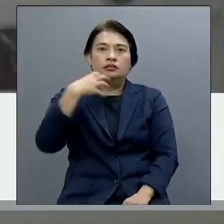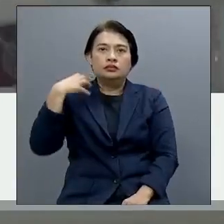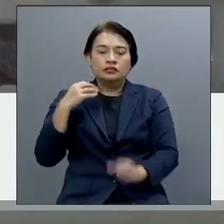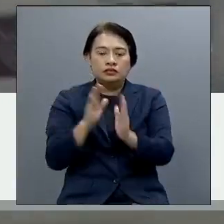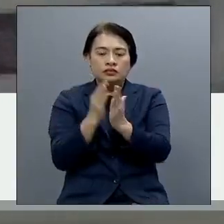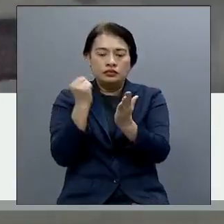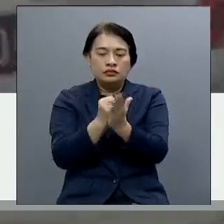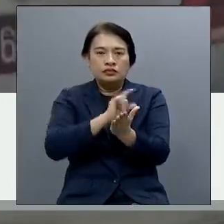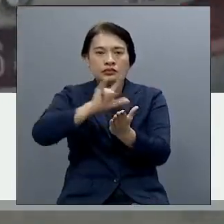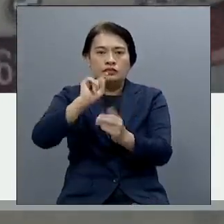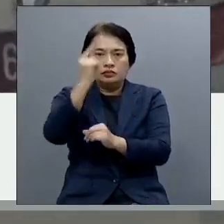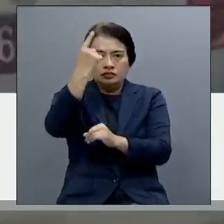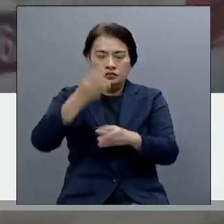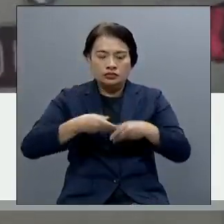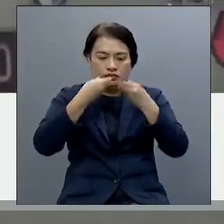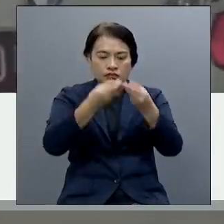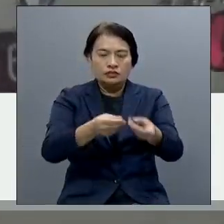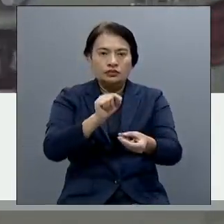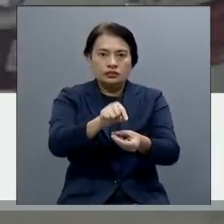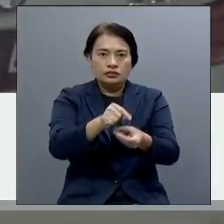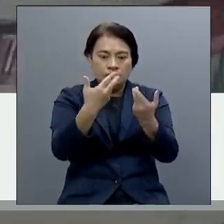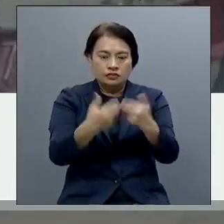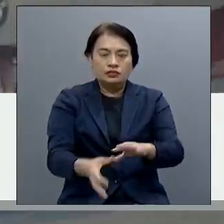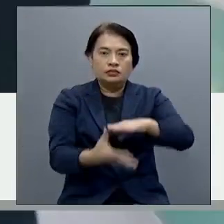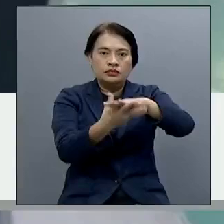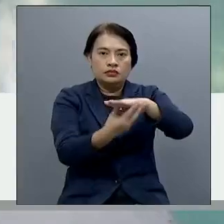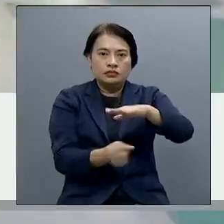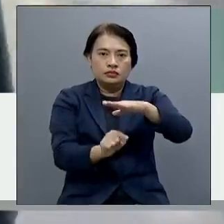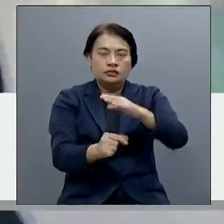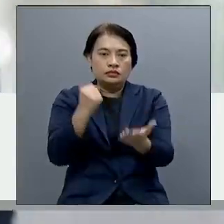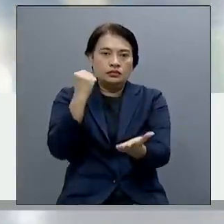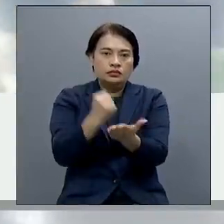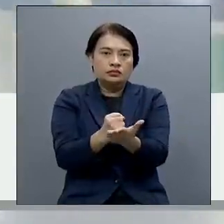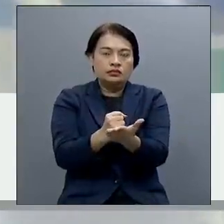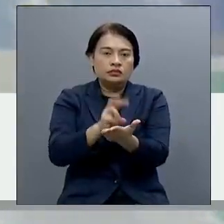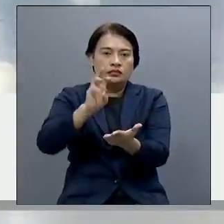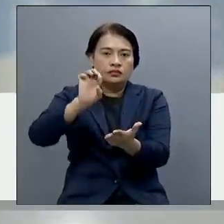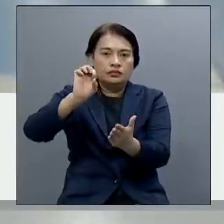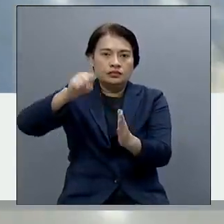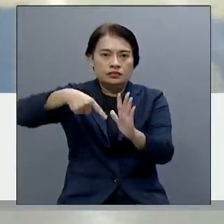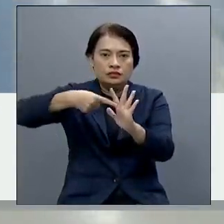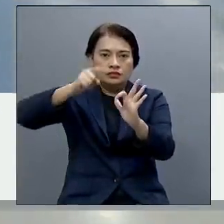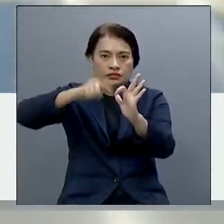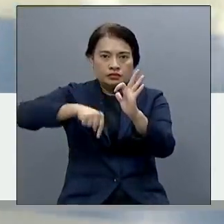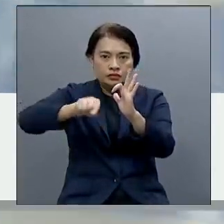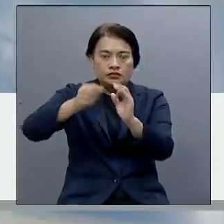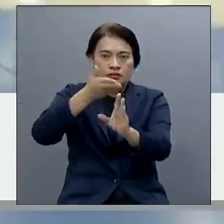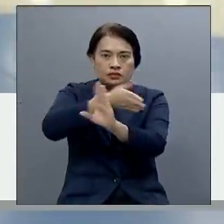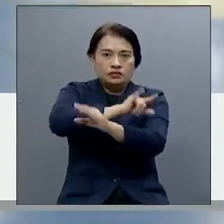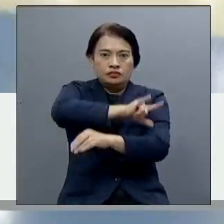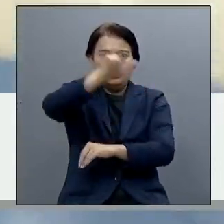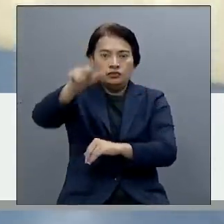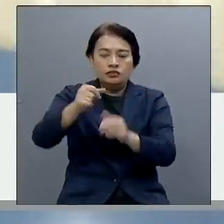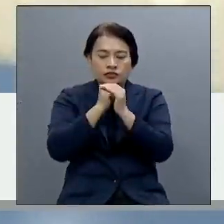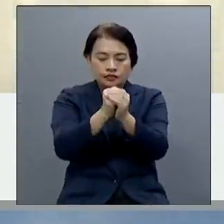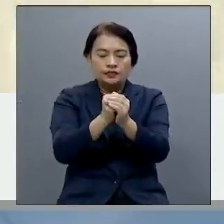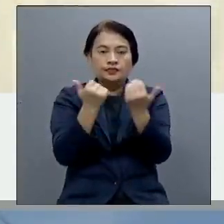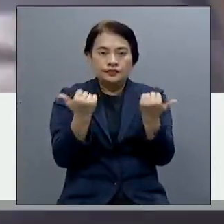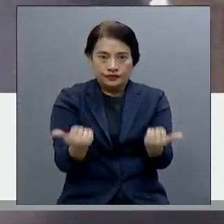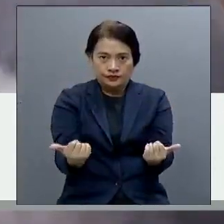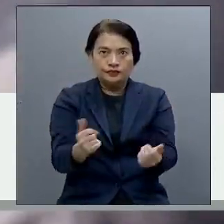ใหม่ให้กับผู้เสียหายพร้อมสำเนาตราประทับวีซ่าก่อนที่จะเดินทางกลับประเทศจีนในวันนี้